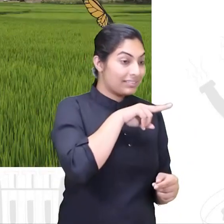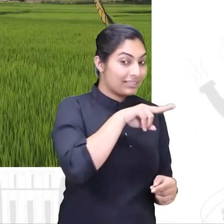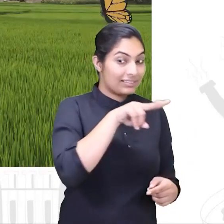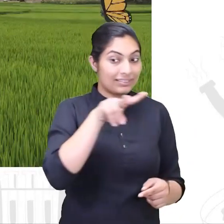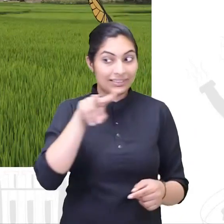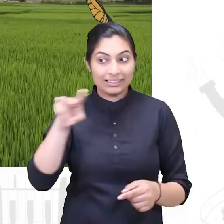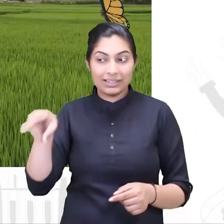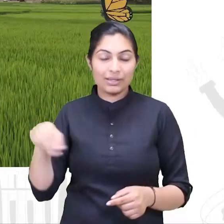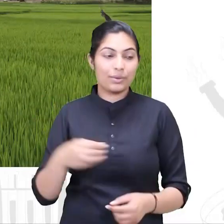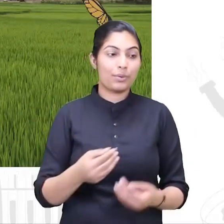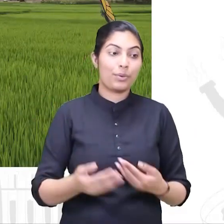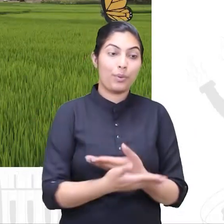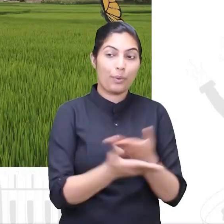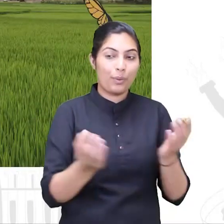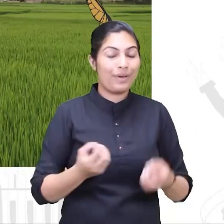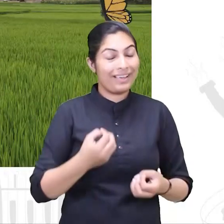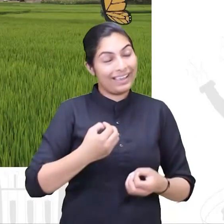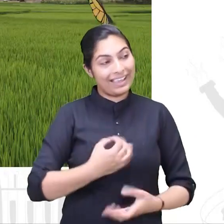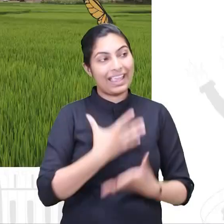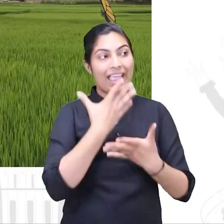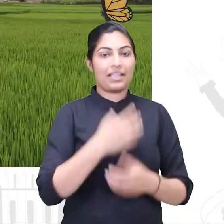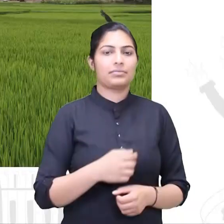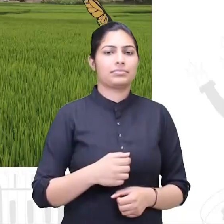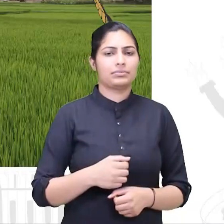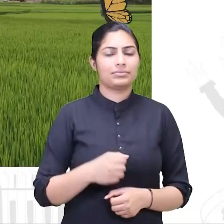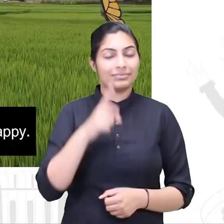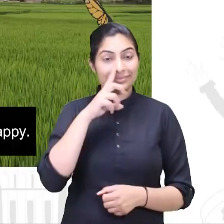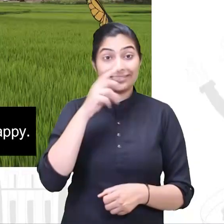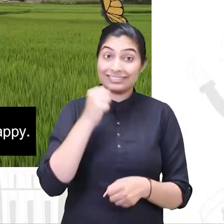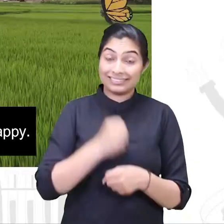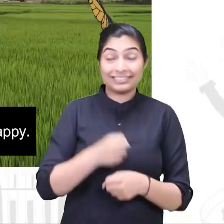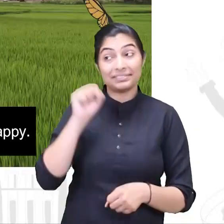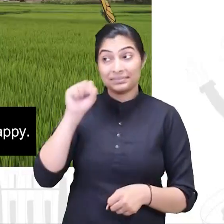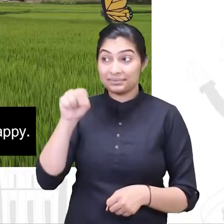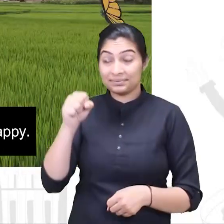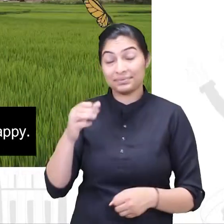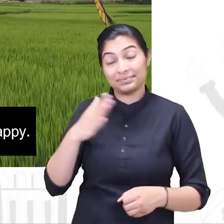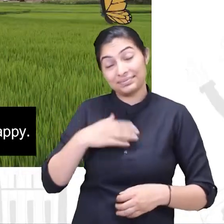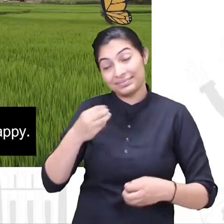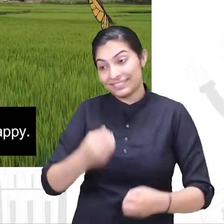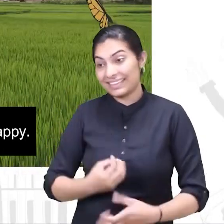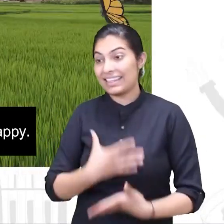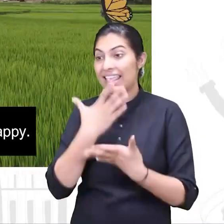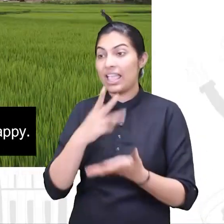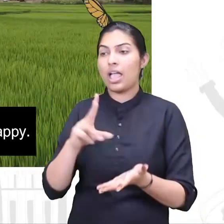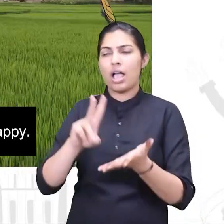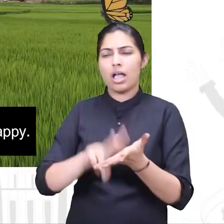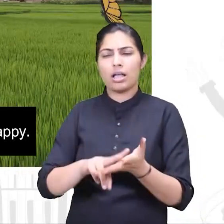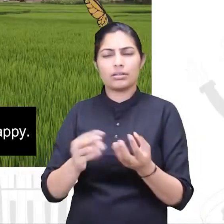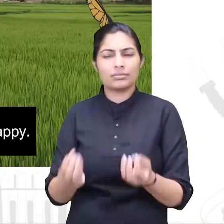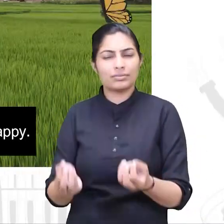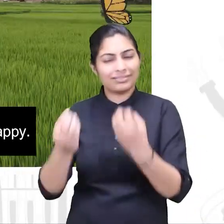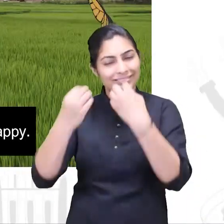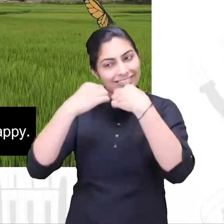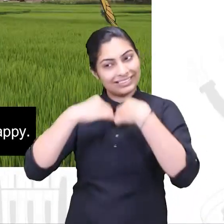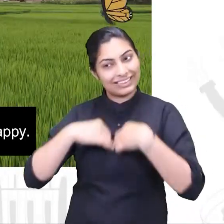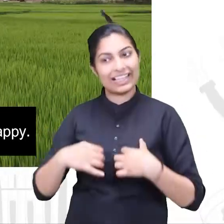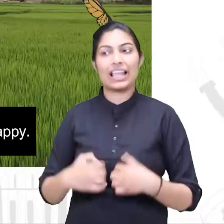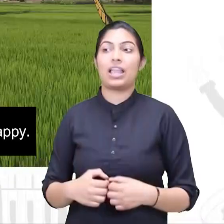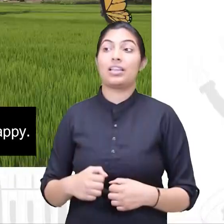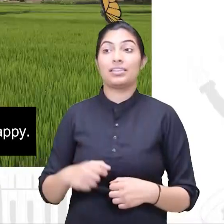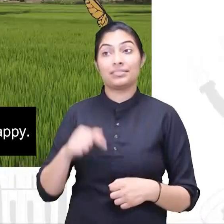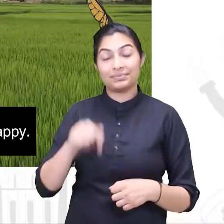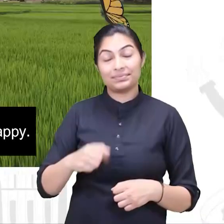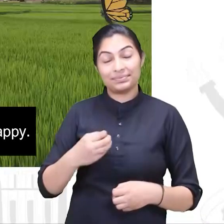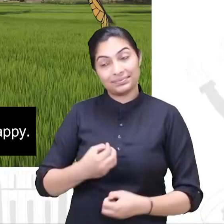देखिए, यह पौधे तो बहुत खुश लग रहे हैं। हाँ गौरी, हमें सभी पोषक तत्व मिल रहे हैं, इसीलिए हमें